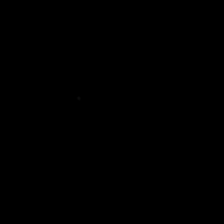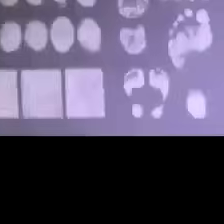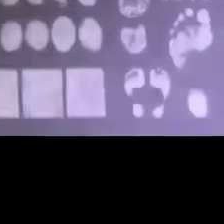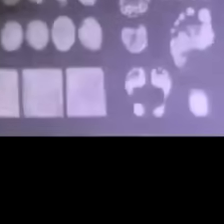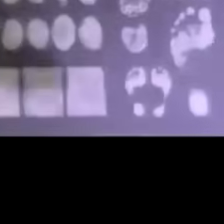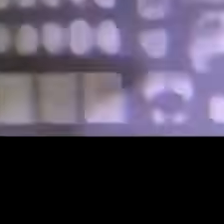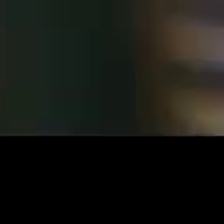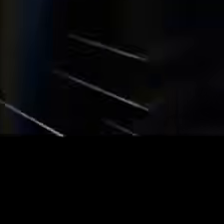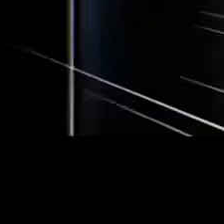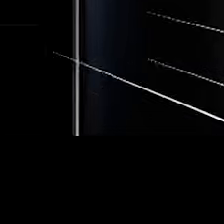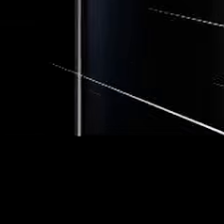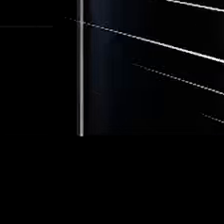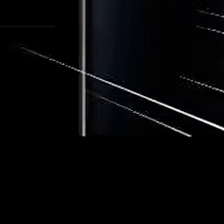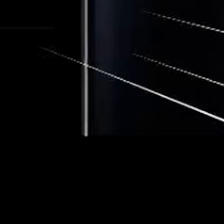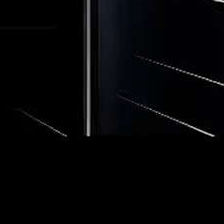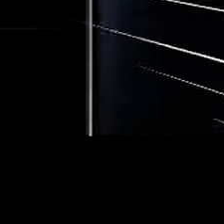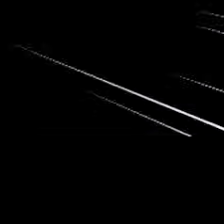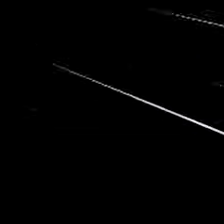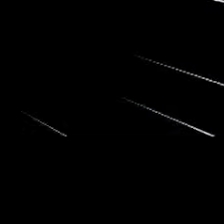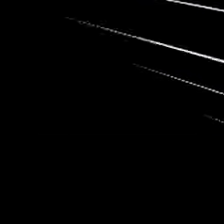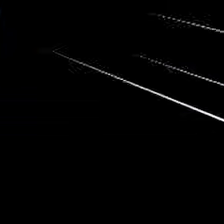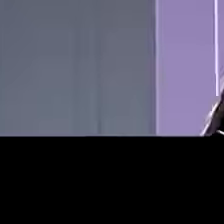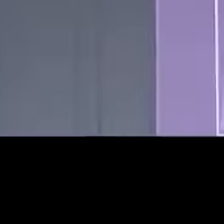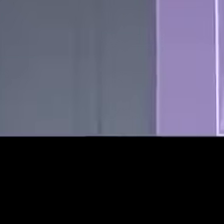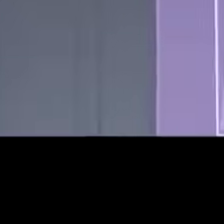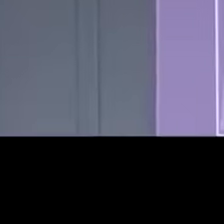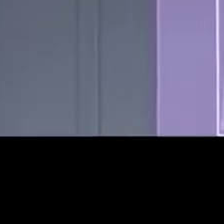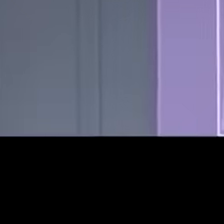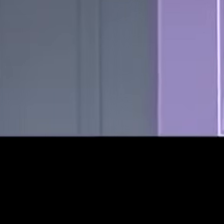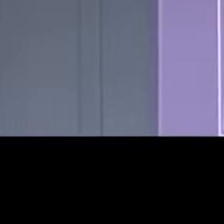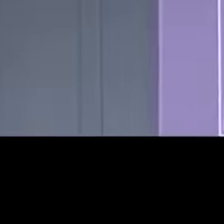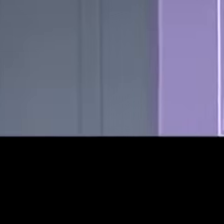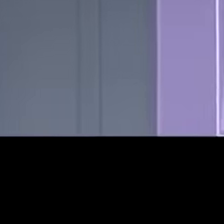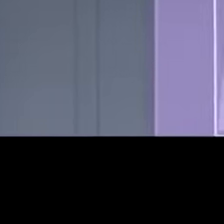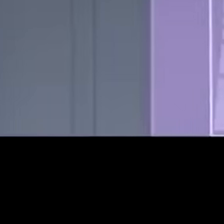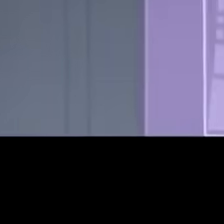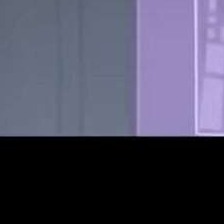고민 제가 공짜로 중개해드립니다.